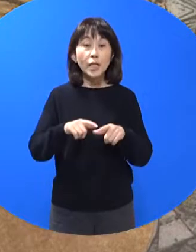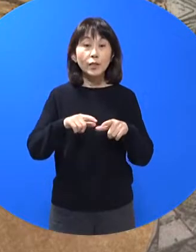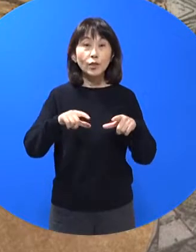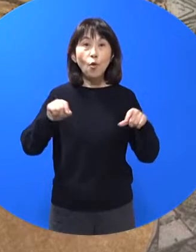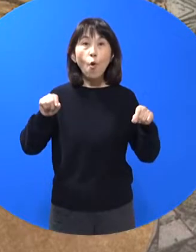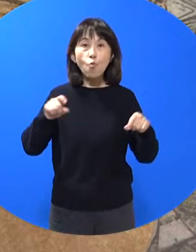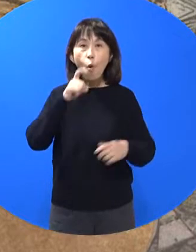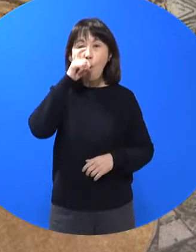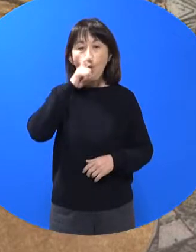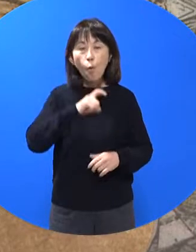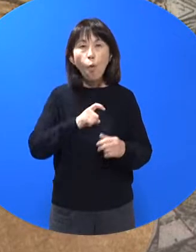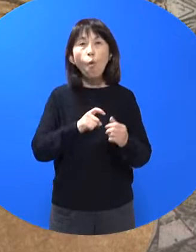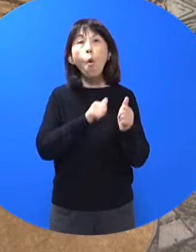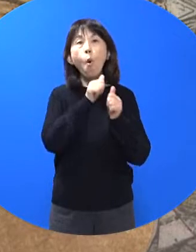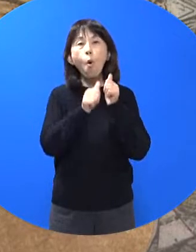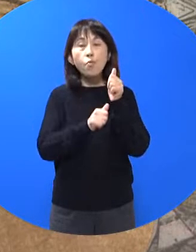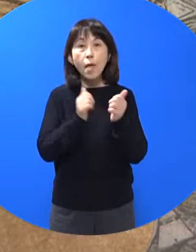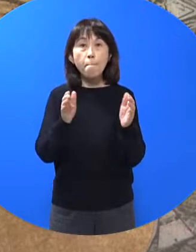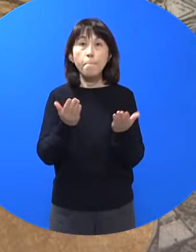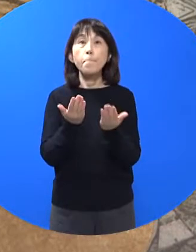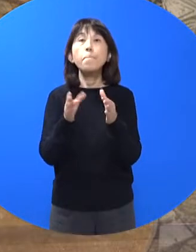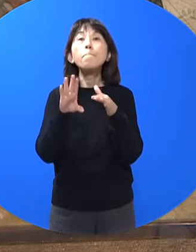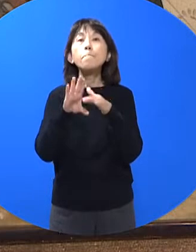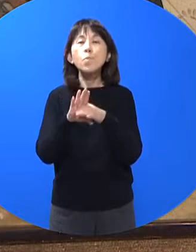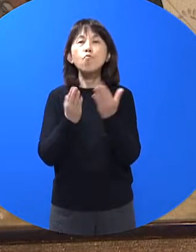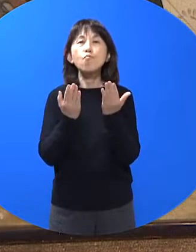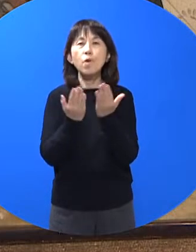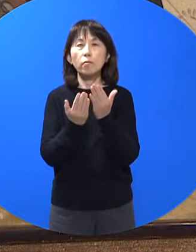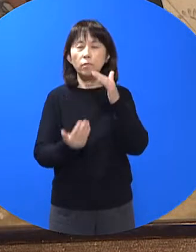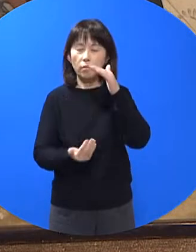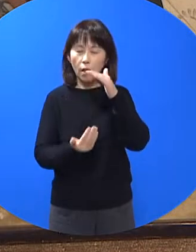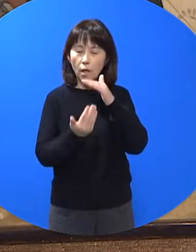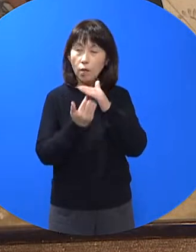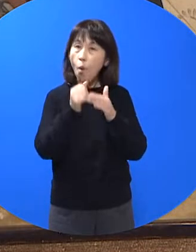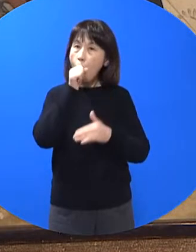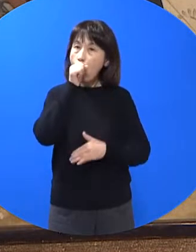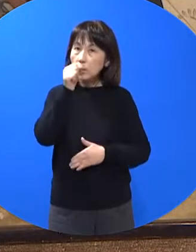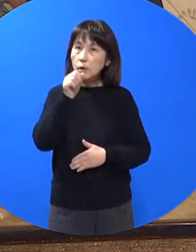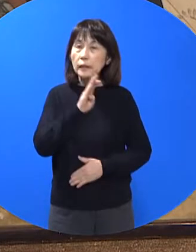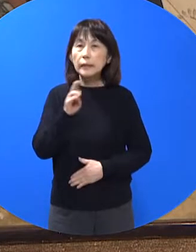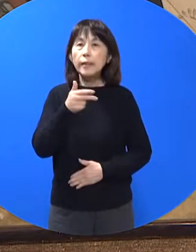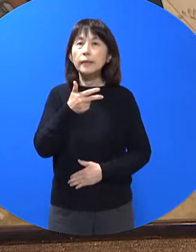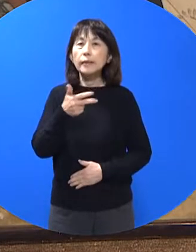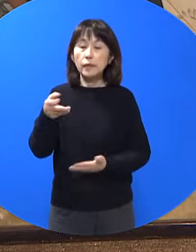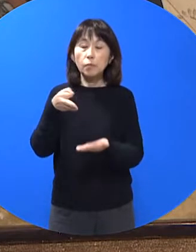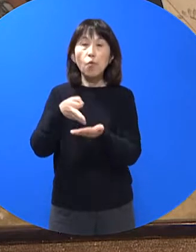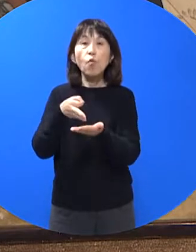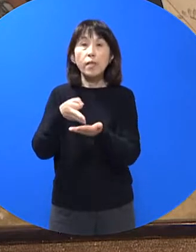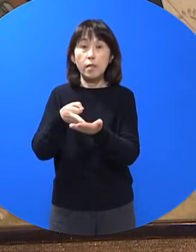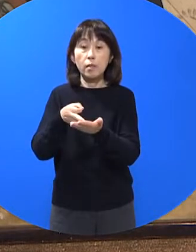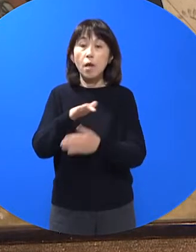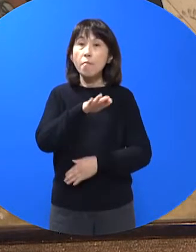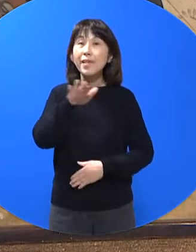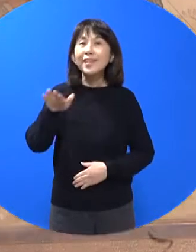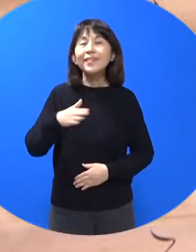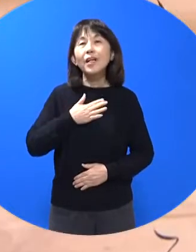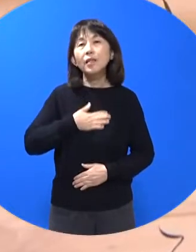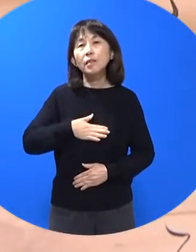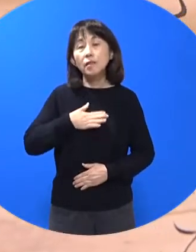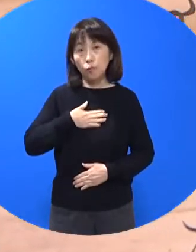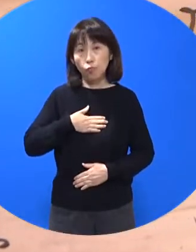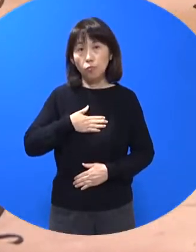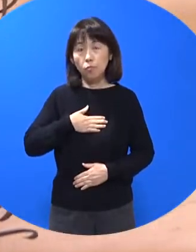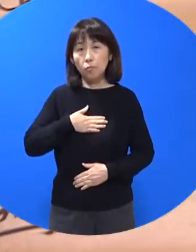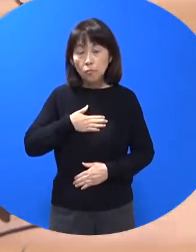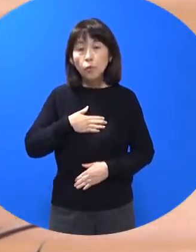日本の古典文学最高傑作といわれる源氏物語。誰もが知る有名な作品ですが、実